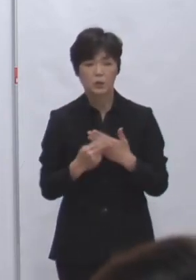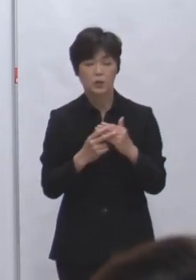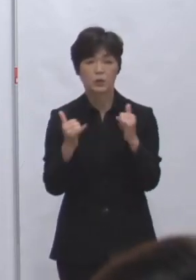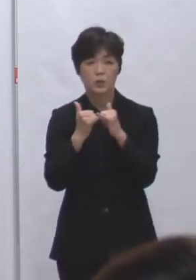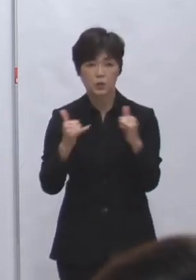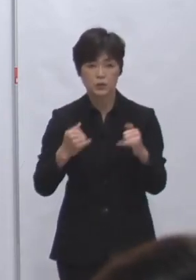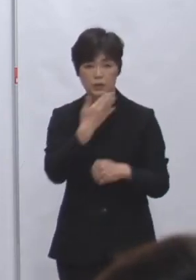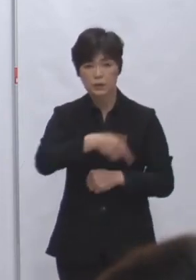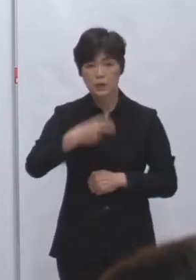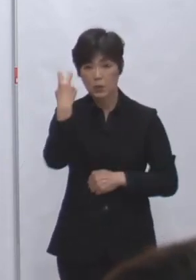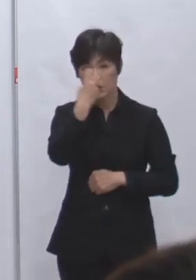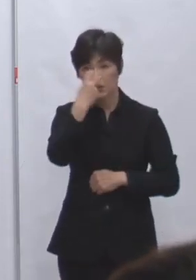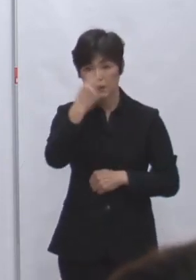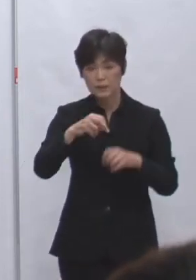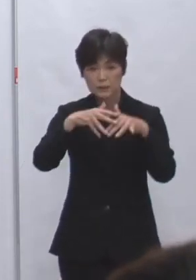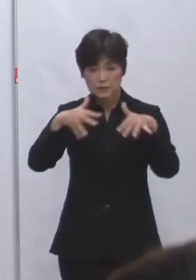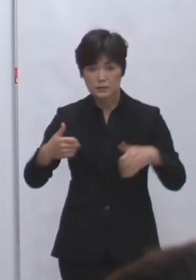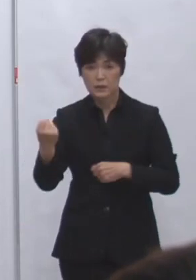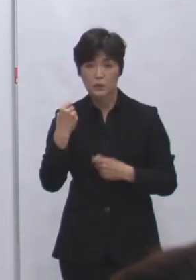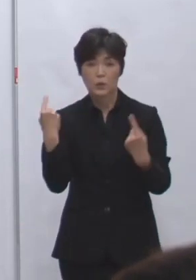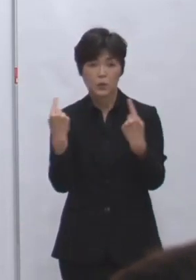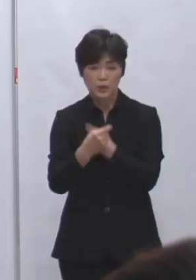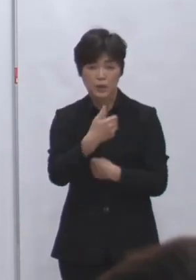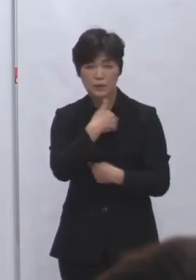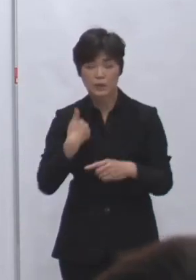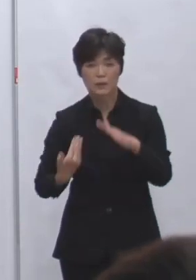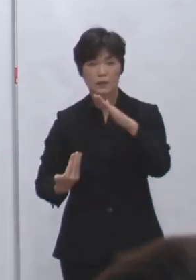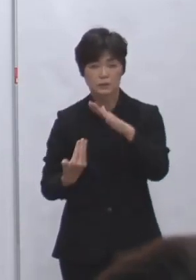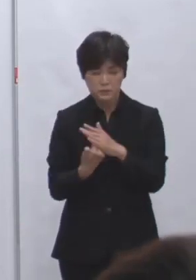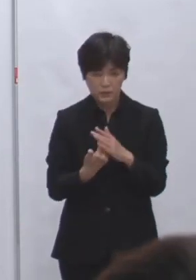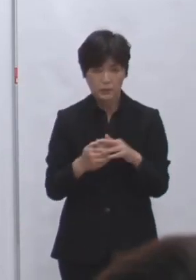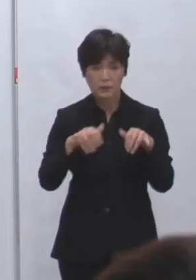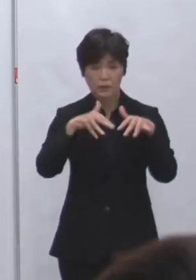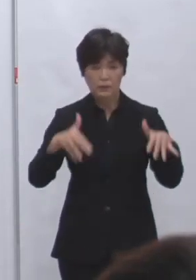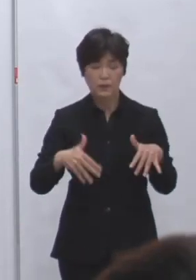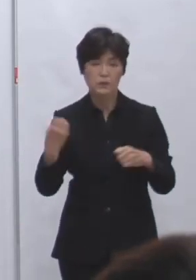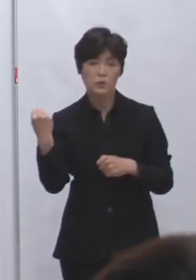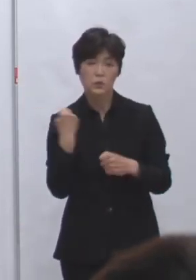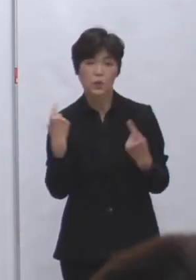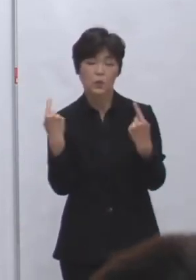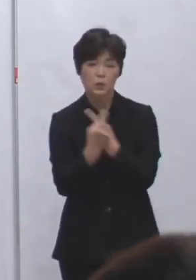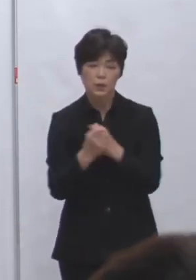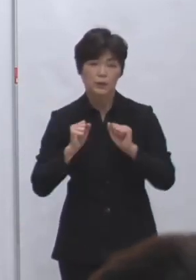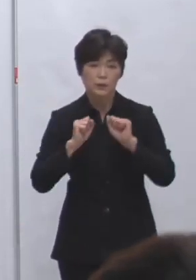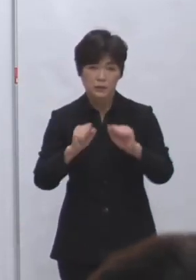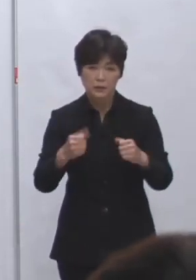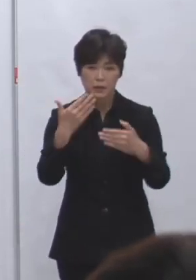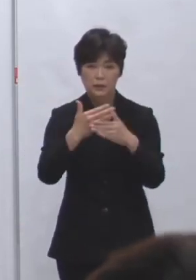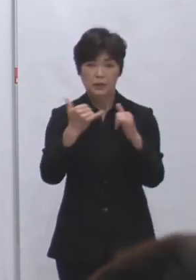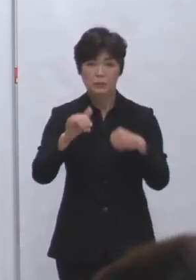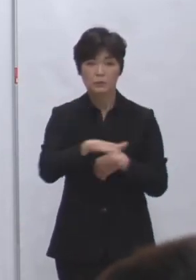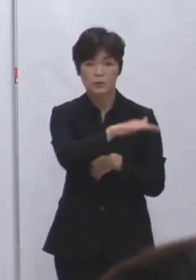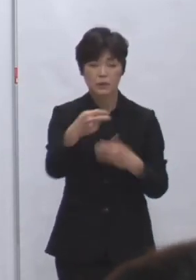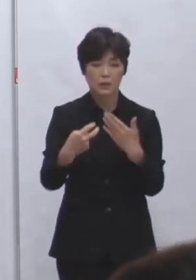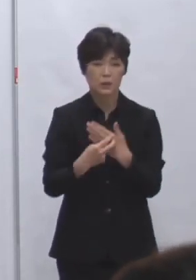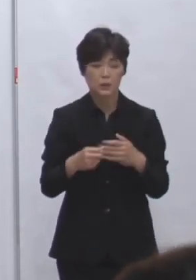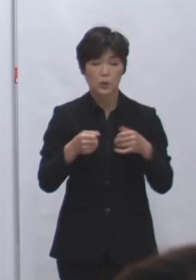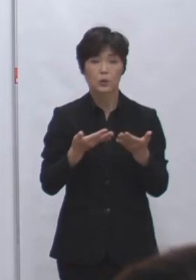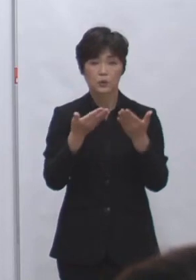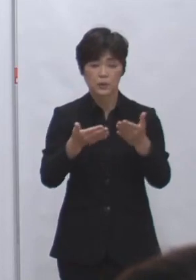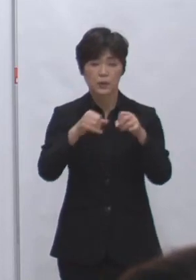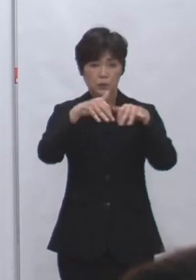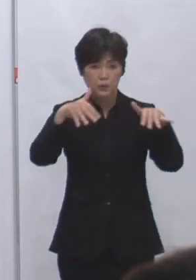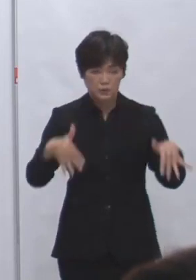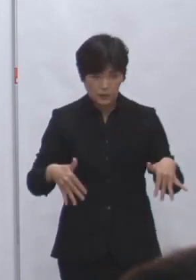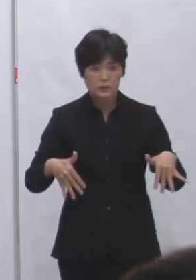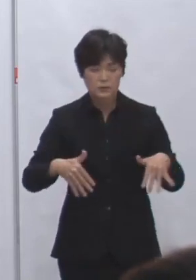体制の強化など、できうる限りの体制強化に取り組んでまいります。県民の皆様には、医療提供体制を逼迫した